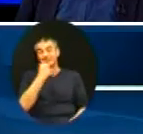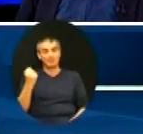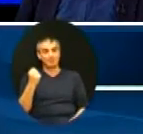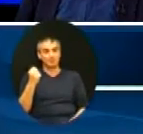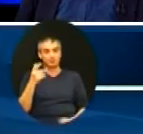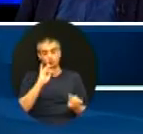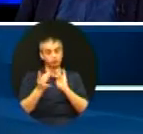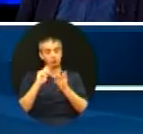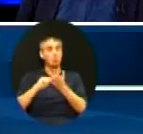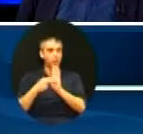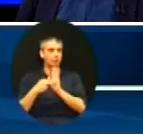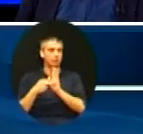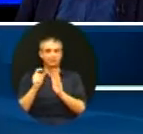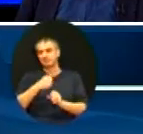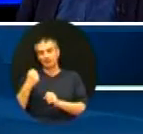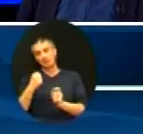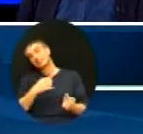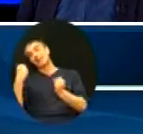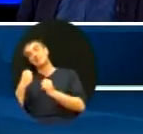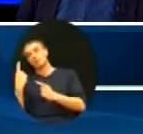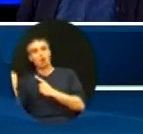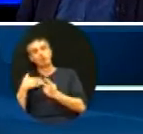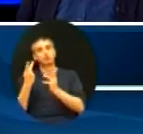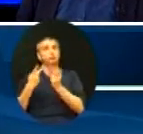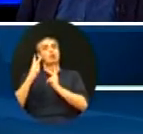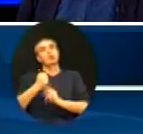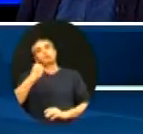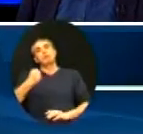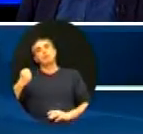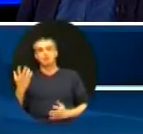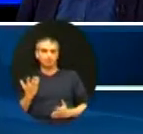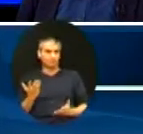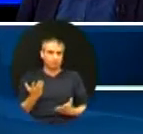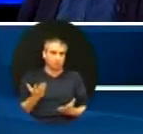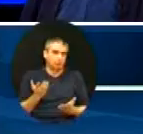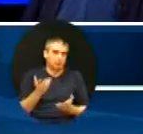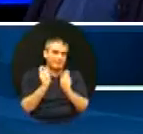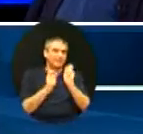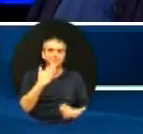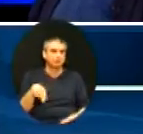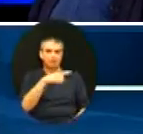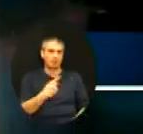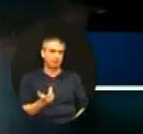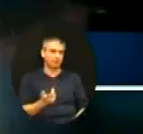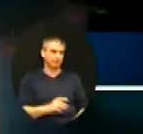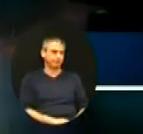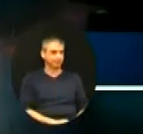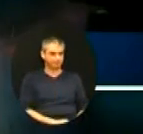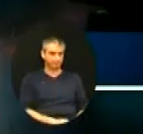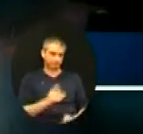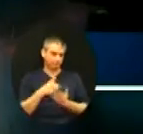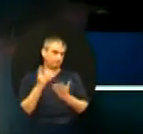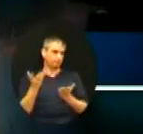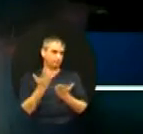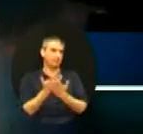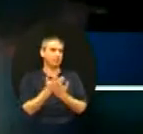שבה ההתקדשות הפוליטית היא בין ימין לימין וכל אחד רוצה להיות יותר ימני מהשני. ואזרחי מדינת ישראל הם הקורבן להתקדשות